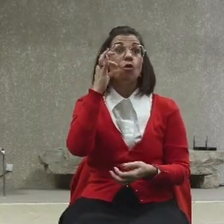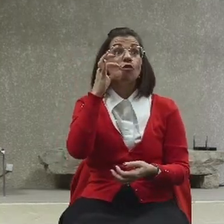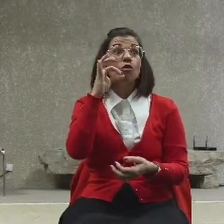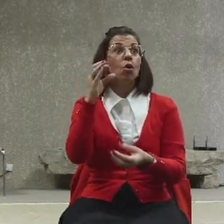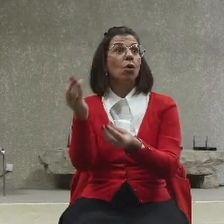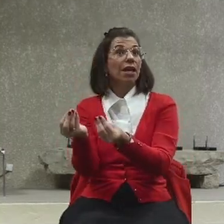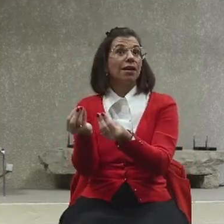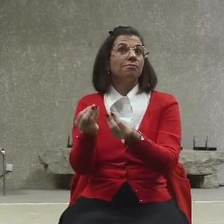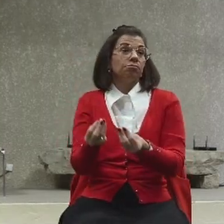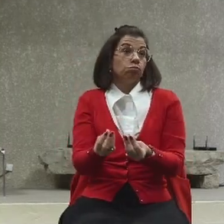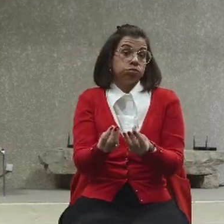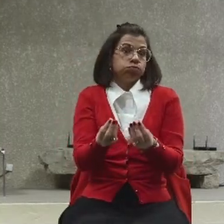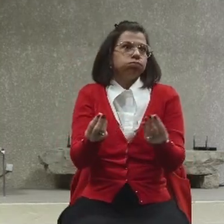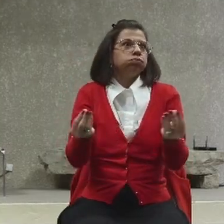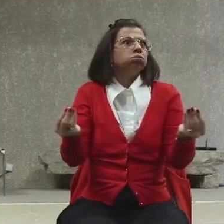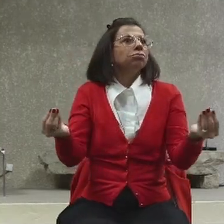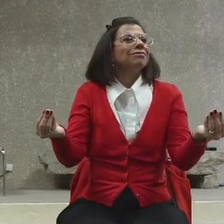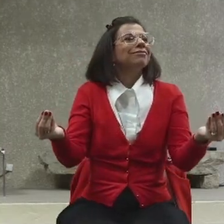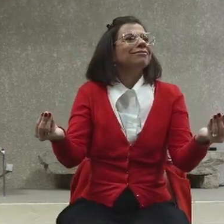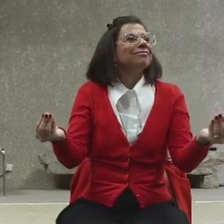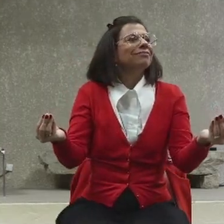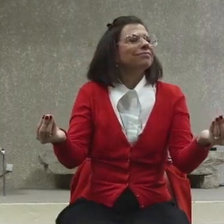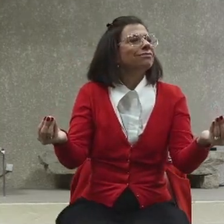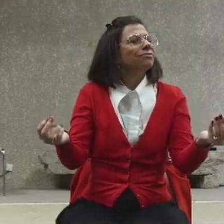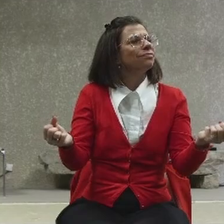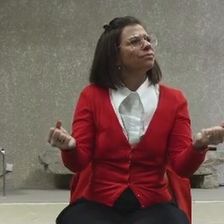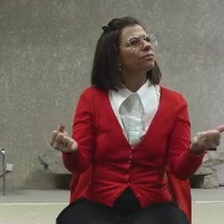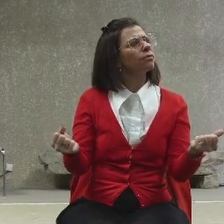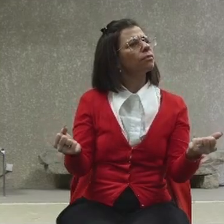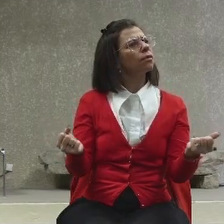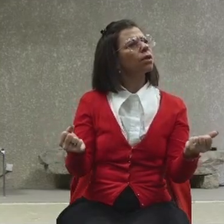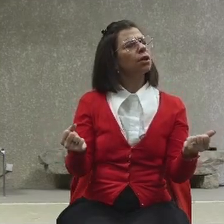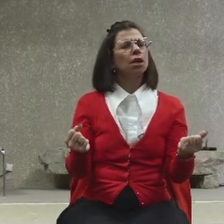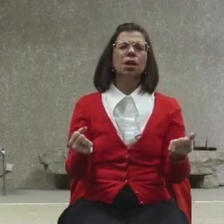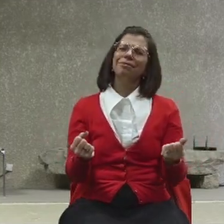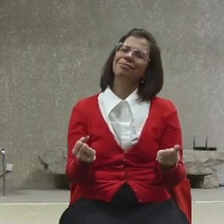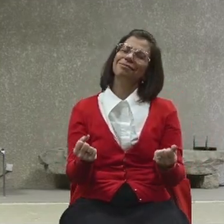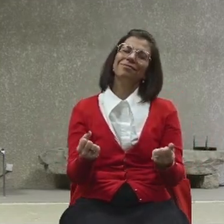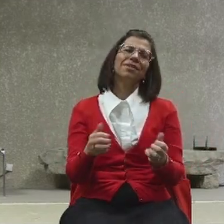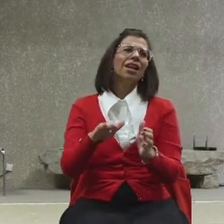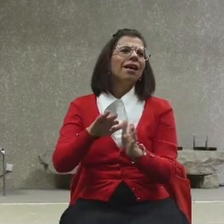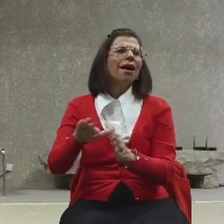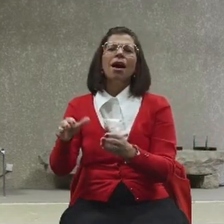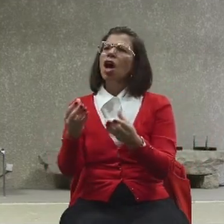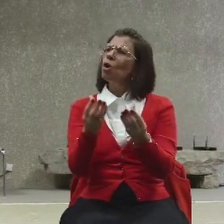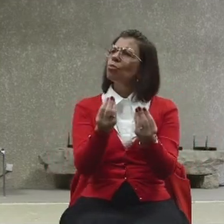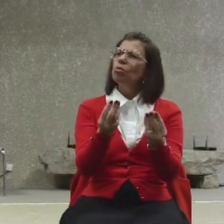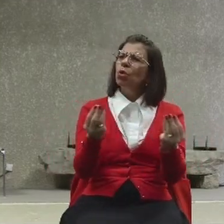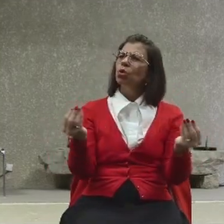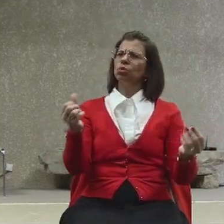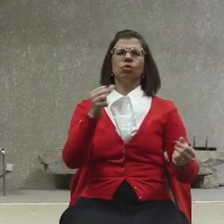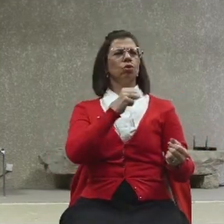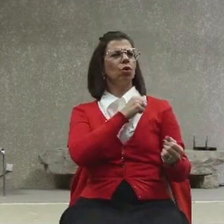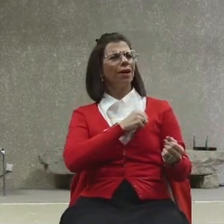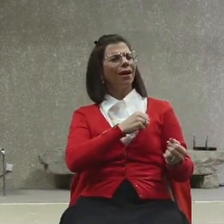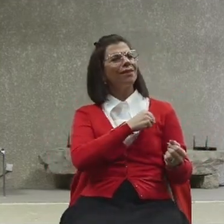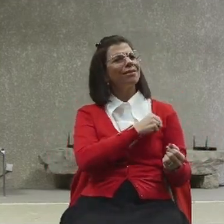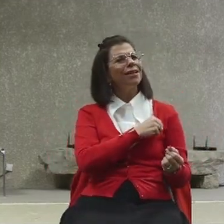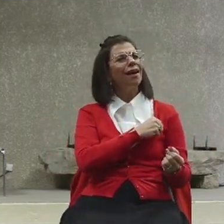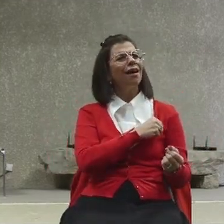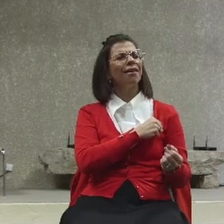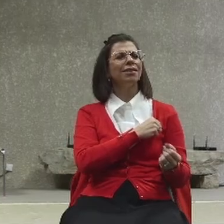meurt, vous voyez qui est la mort? Bien sûr, il est question là de Jésus. Alors, il porte beaucoup